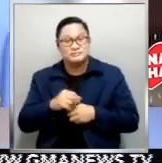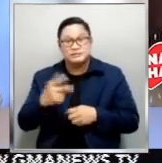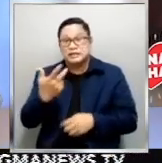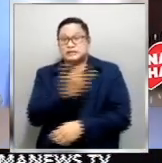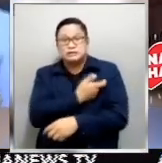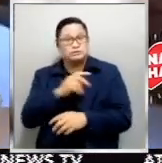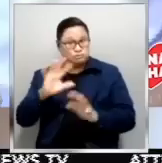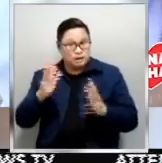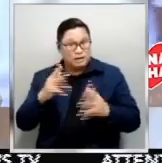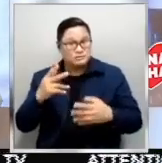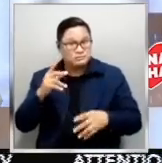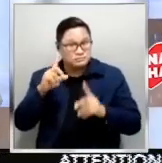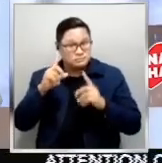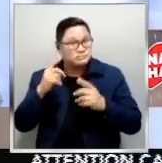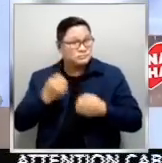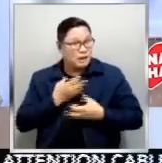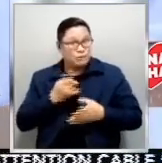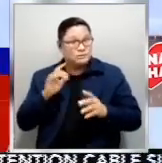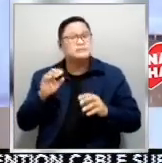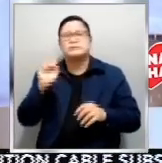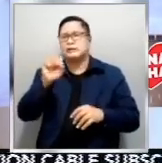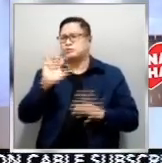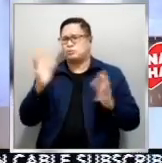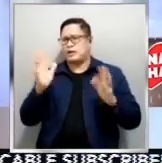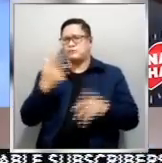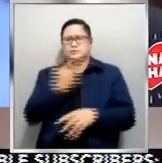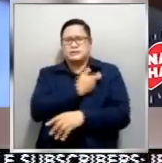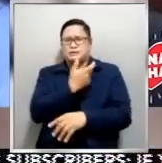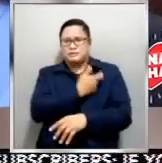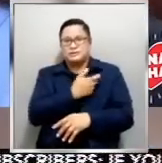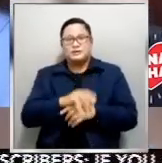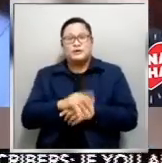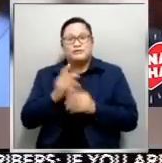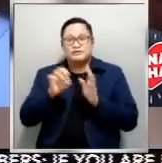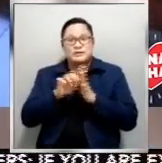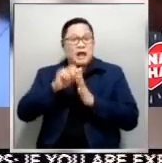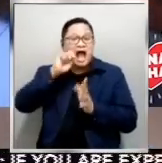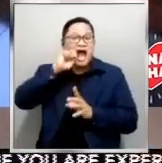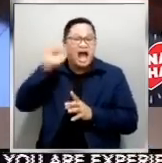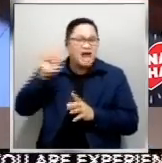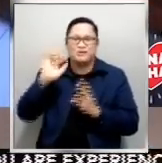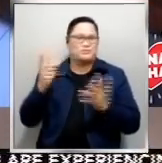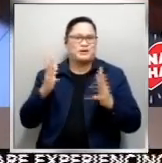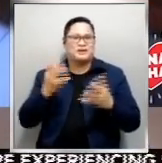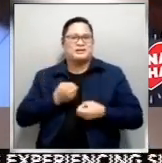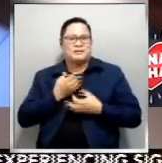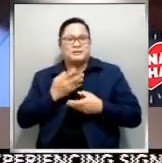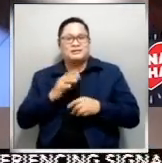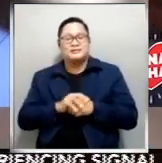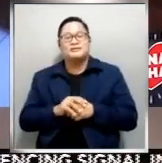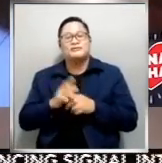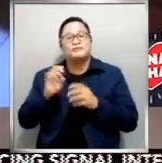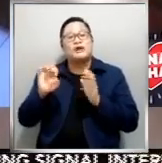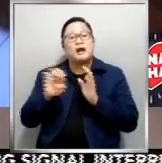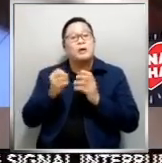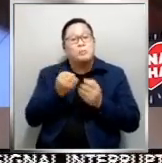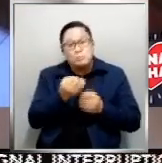Natatakot sa injection. Hindi ako natatakot sa bunot ng ngipin. After how many attempts para mapakalma si Carmina?